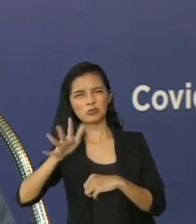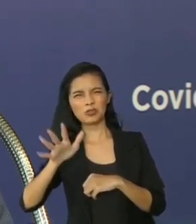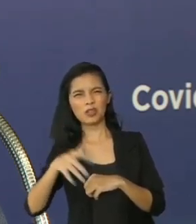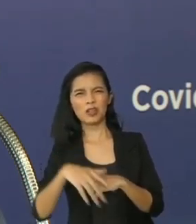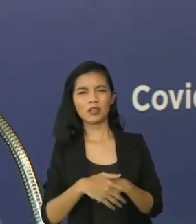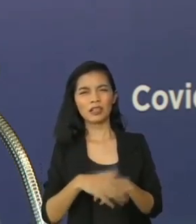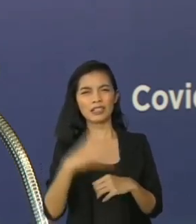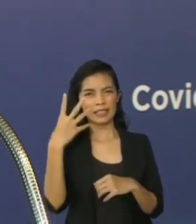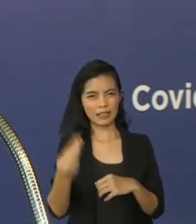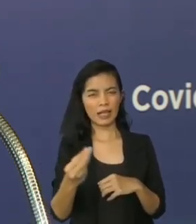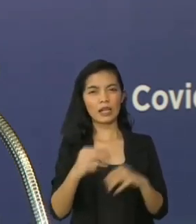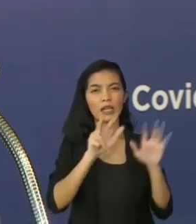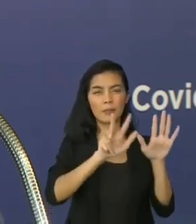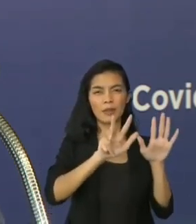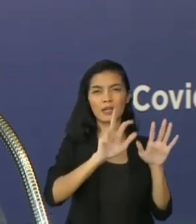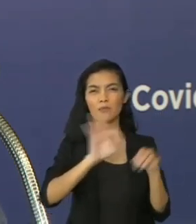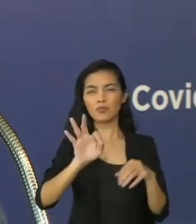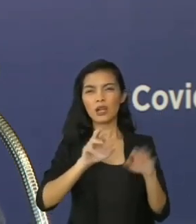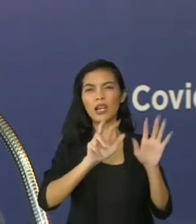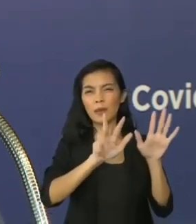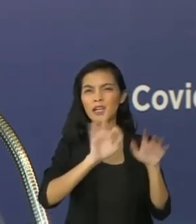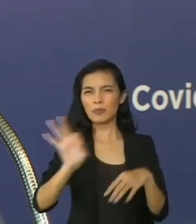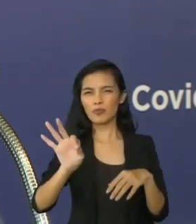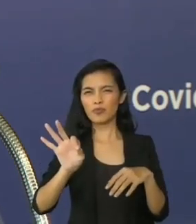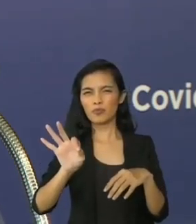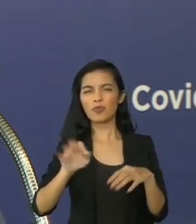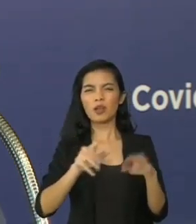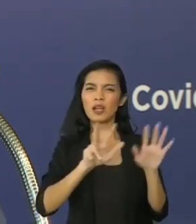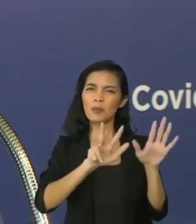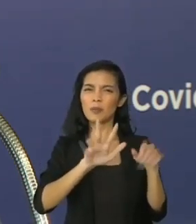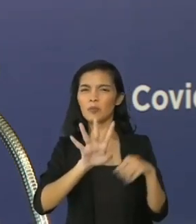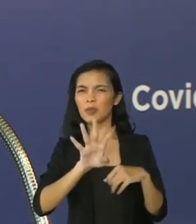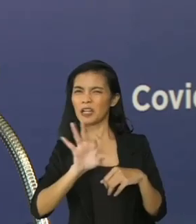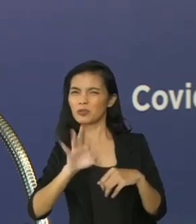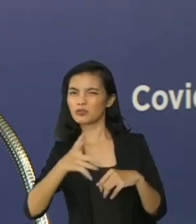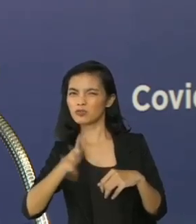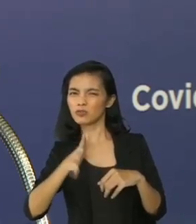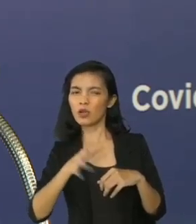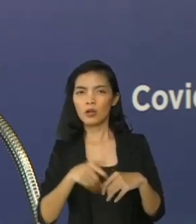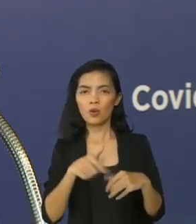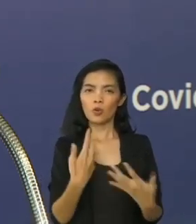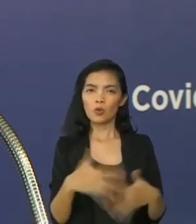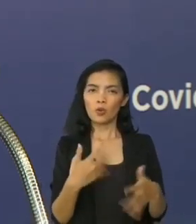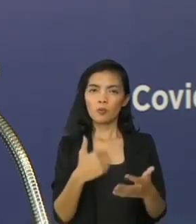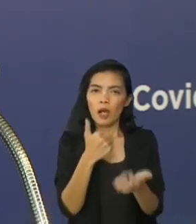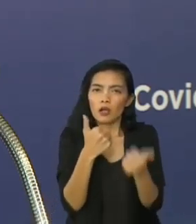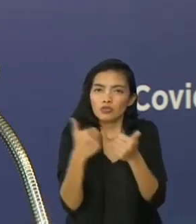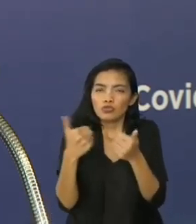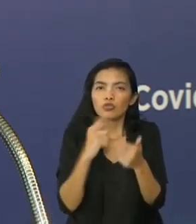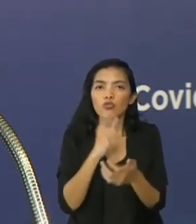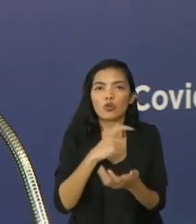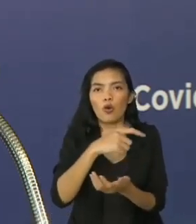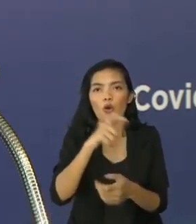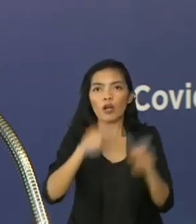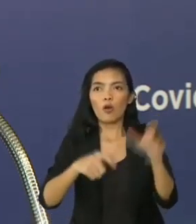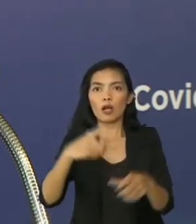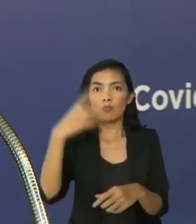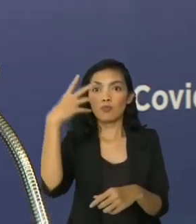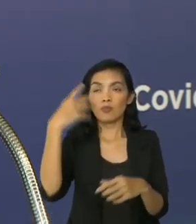Hades a.dan ini memberikan satu kontribusi yang sangat bagus bagi pendataan pemudik yang